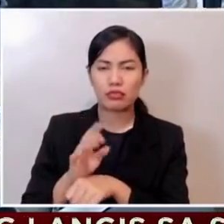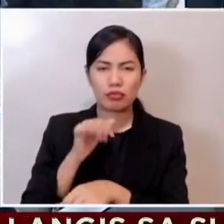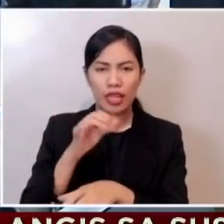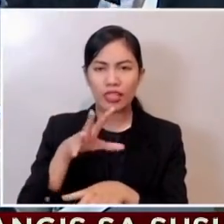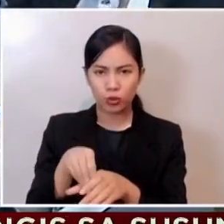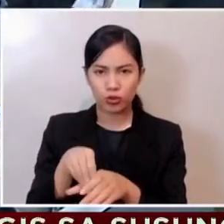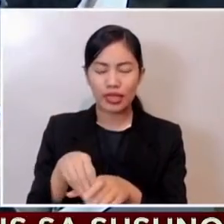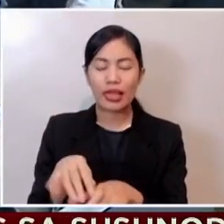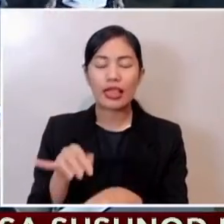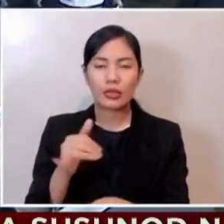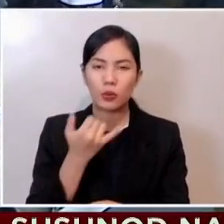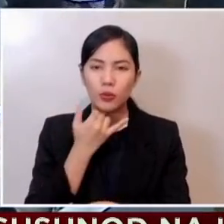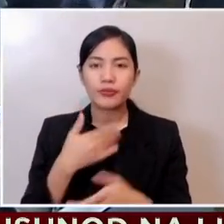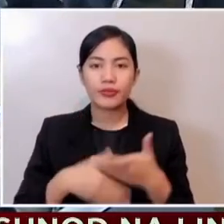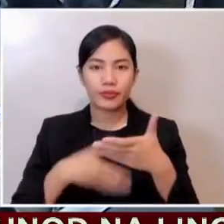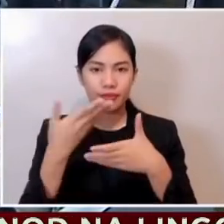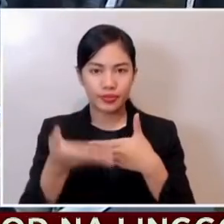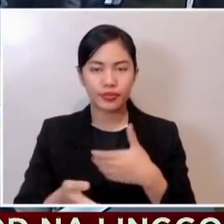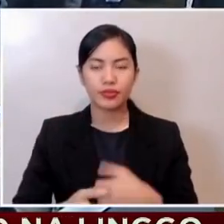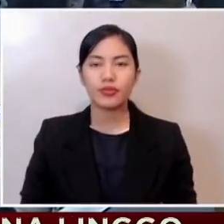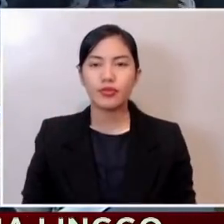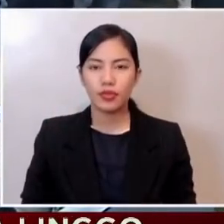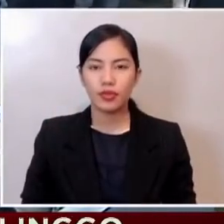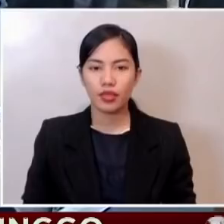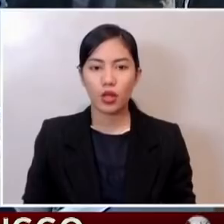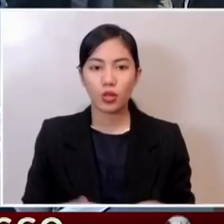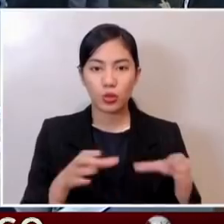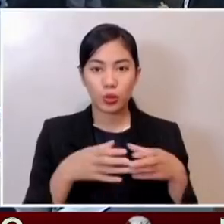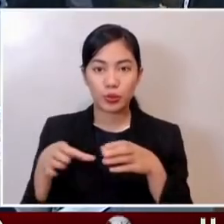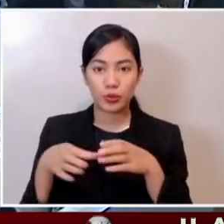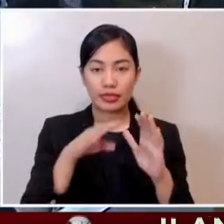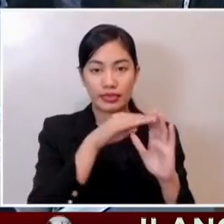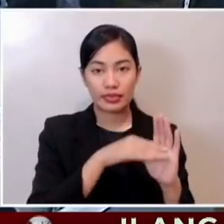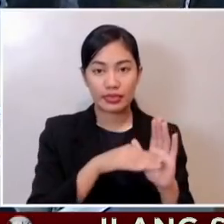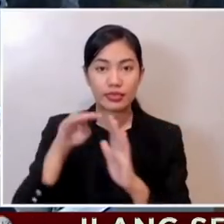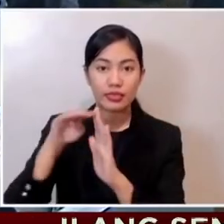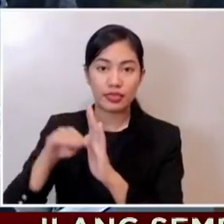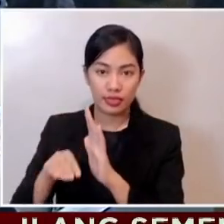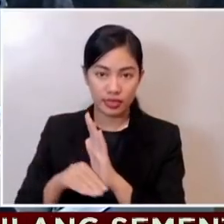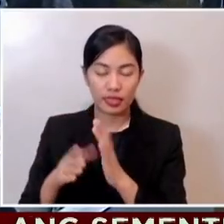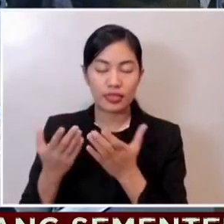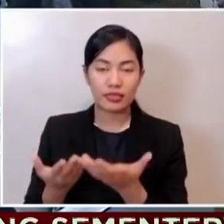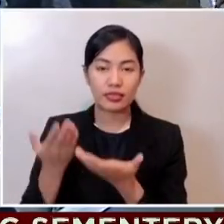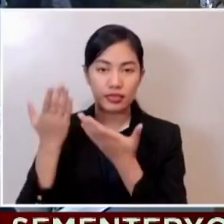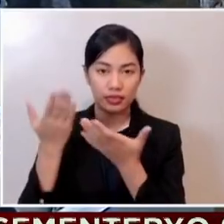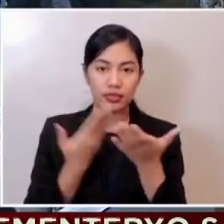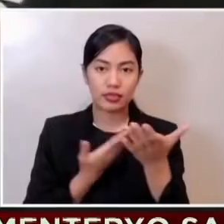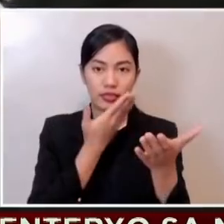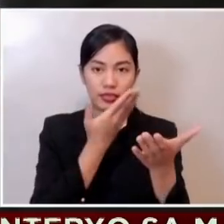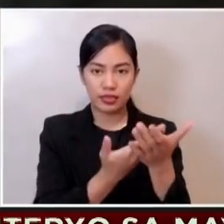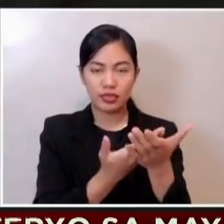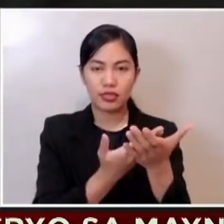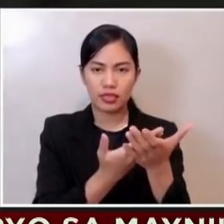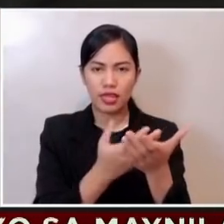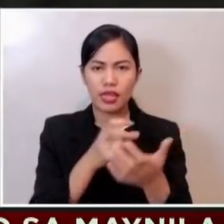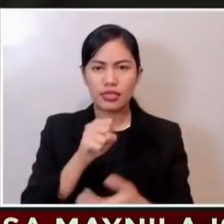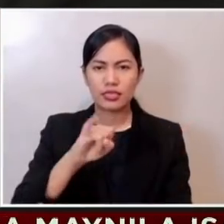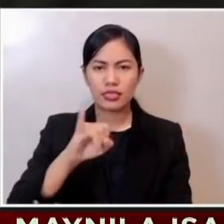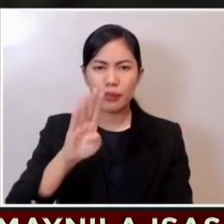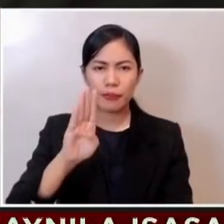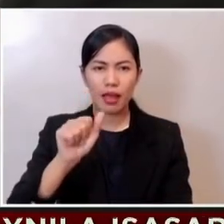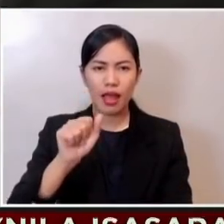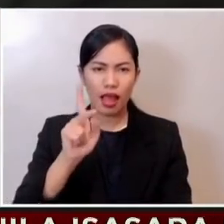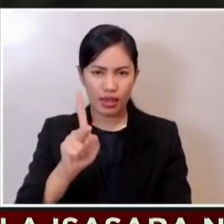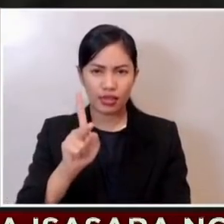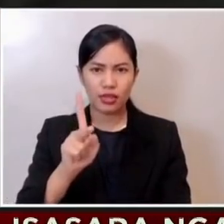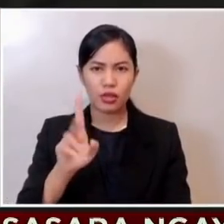sa naghain ng CONA ang SIBAC party list na kinakatawa ni House Deputy Speaker Brother Eddie Villanueva. Ang nominado ng